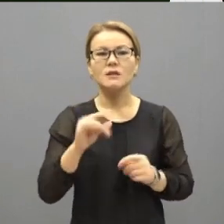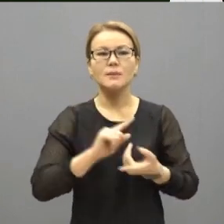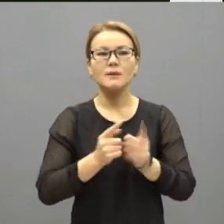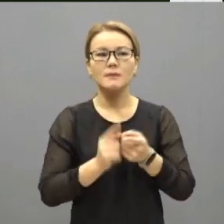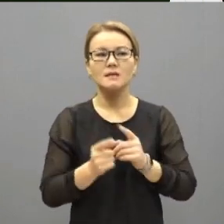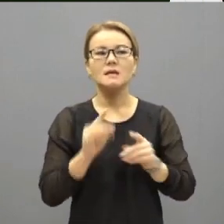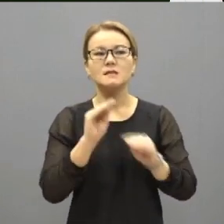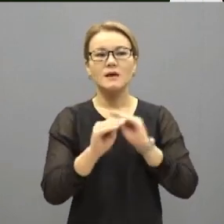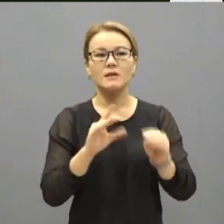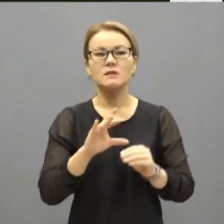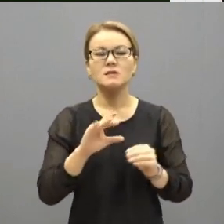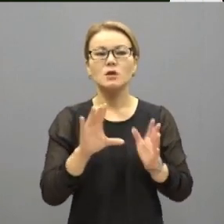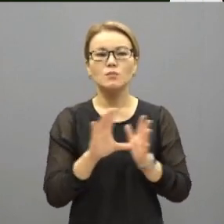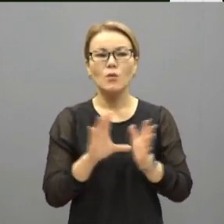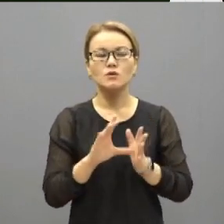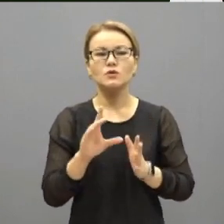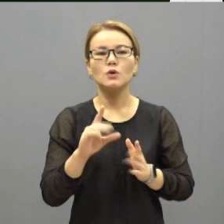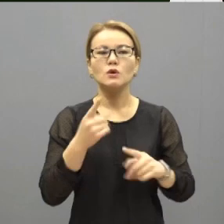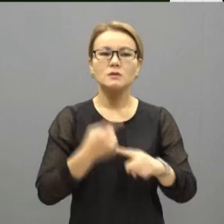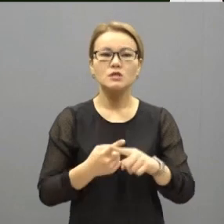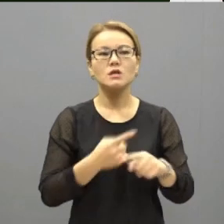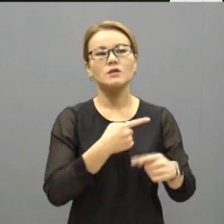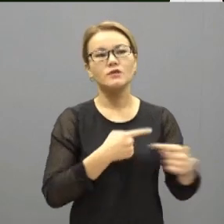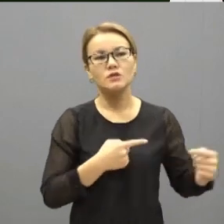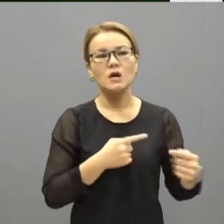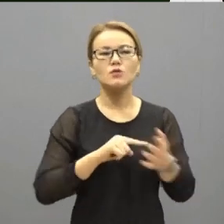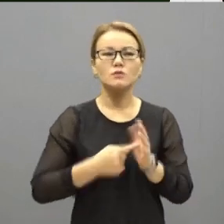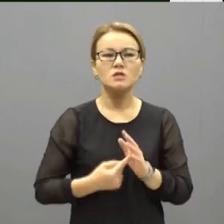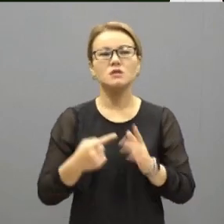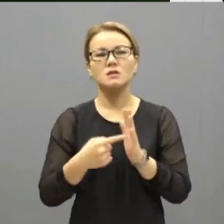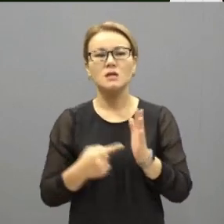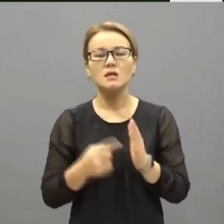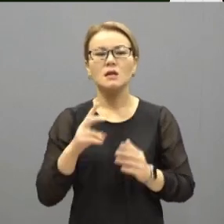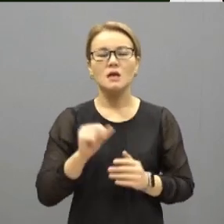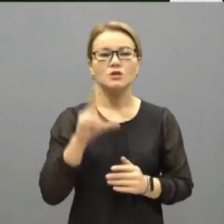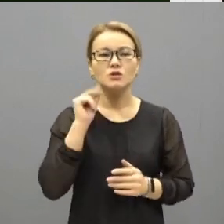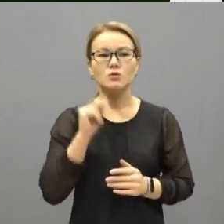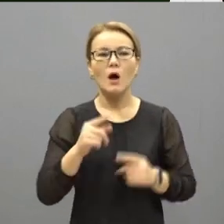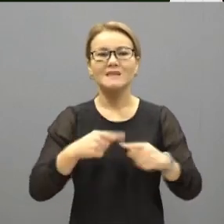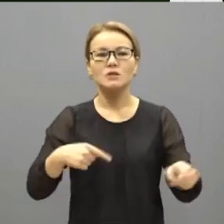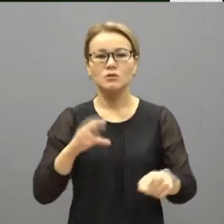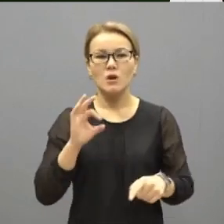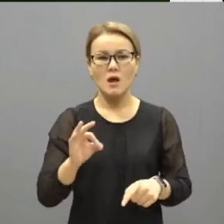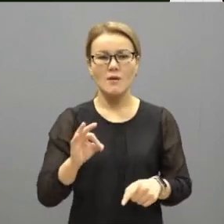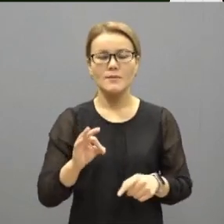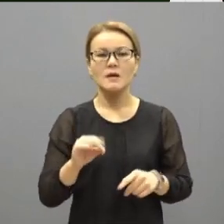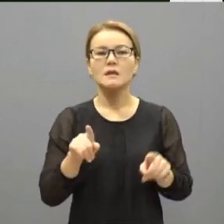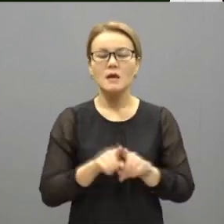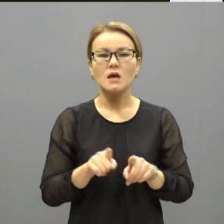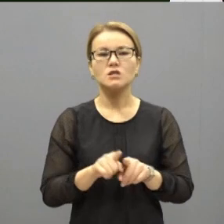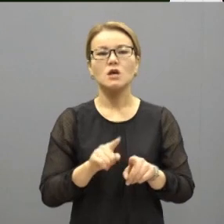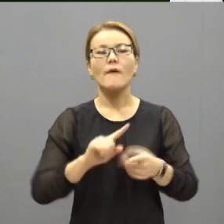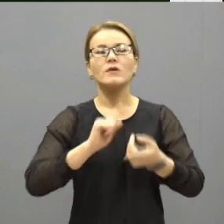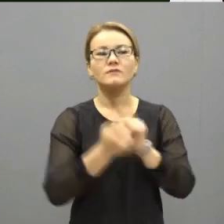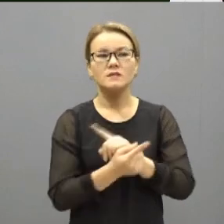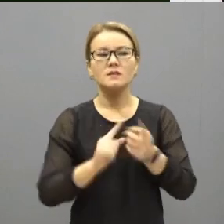помощи знаков сложения, вычитания, умножения и деления на число, отличное от нуля, а также возведение